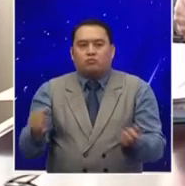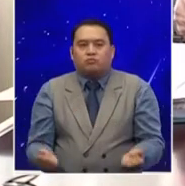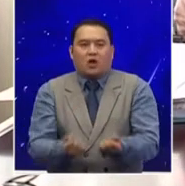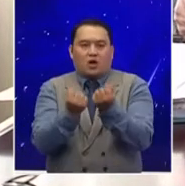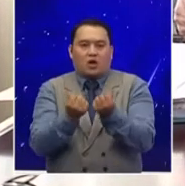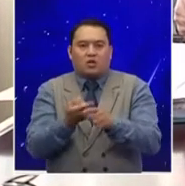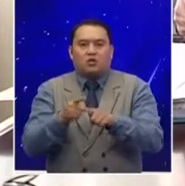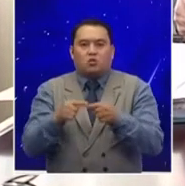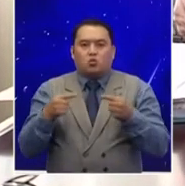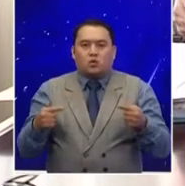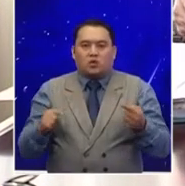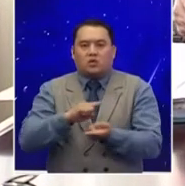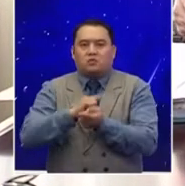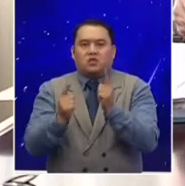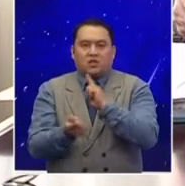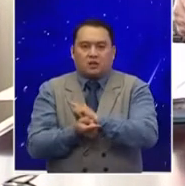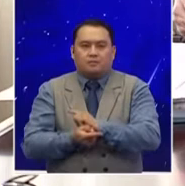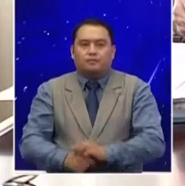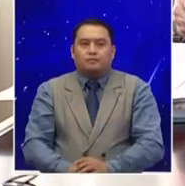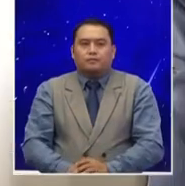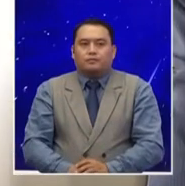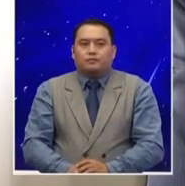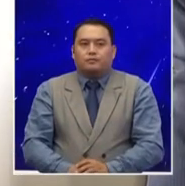поддержали эти и другие изменения.